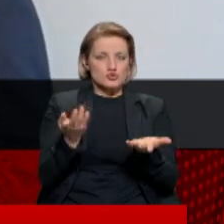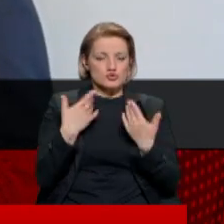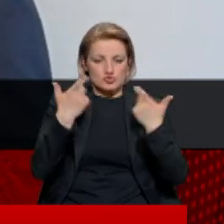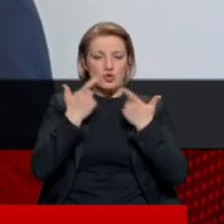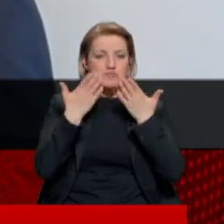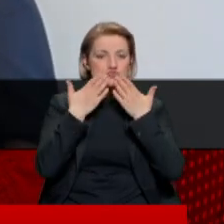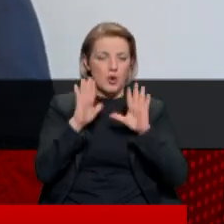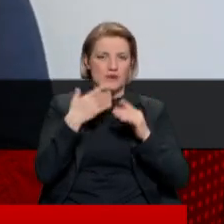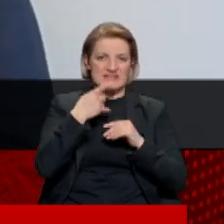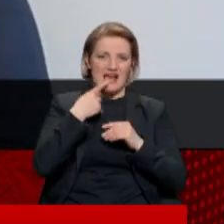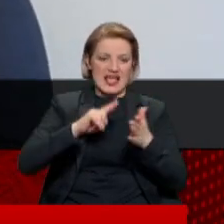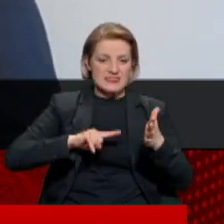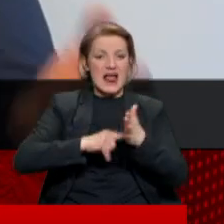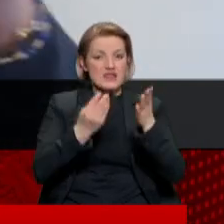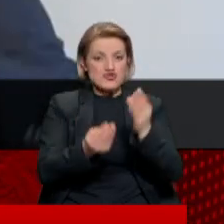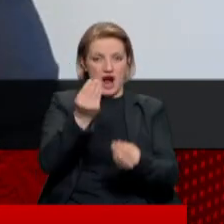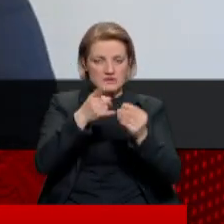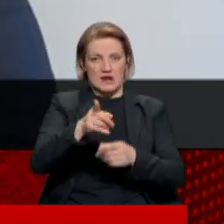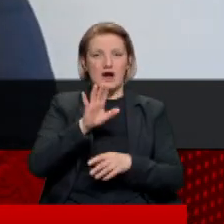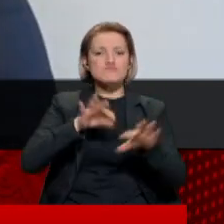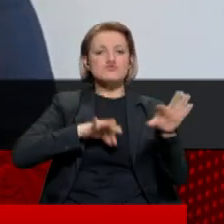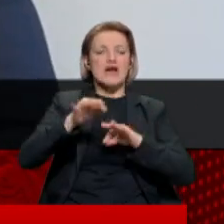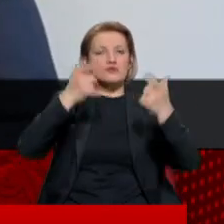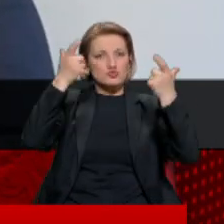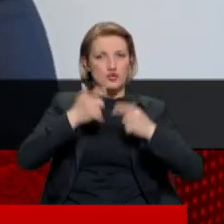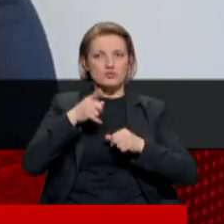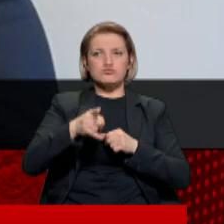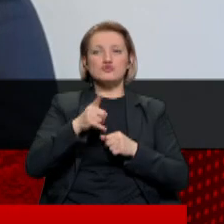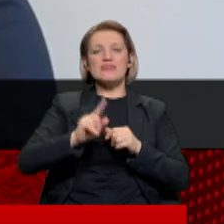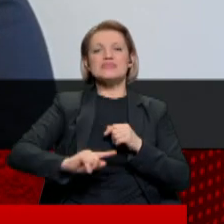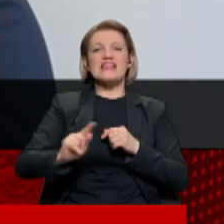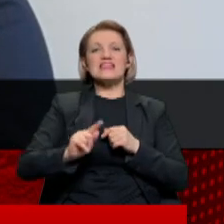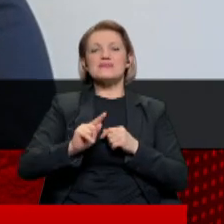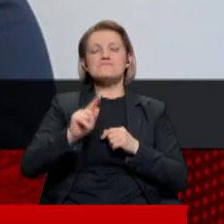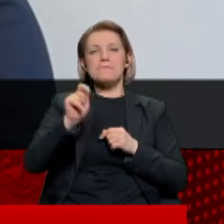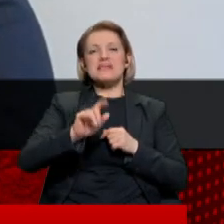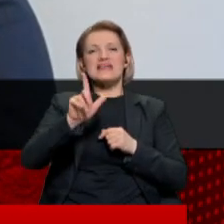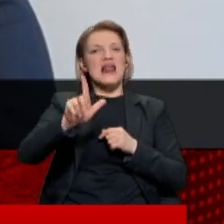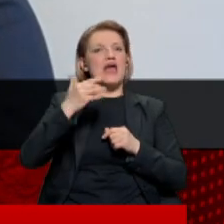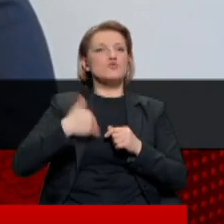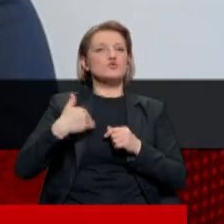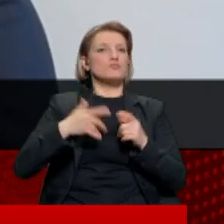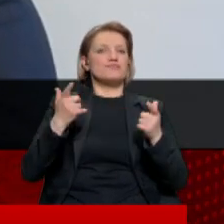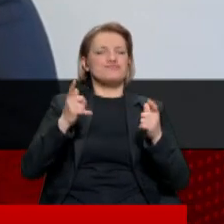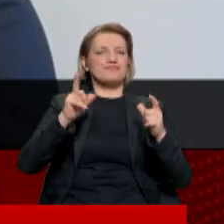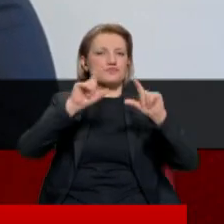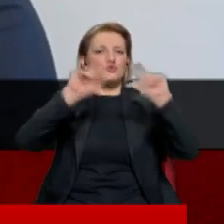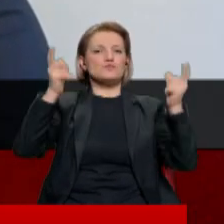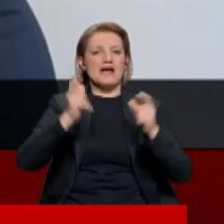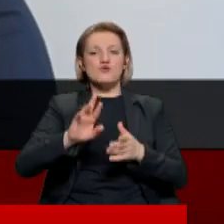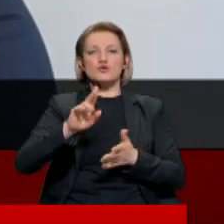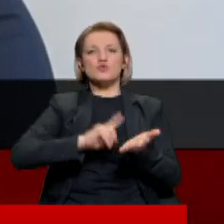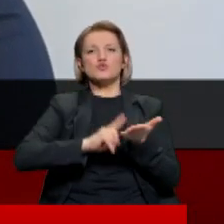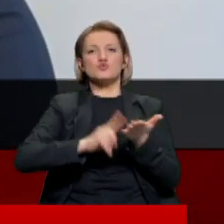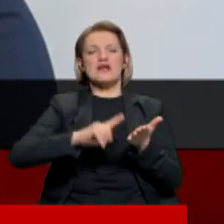ederse sorumsuz. Ama peki müteahhit sorumluyken bunu denetlemesi gereken kurumlar nerede? Ruhsat